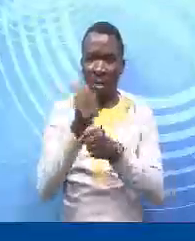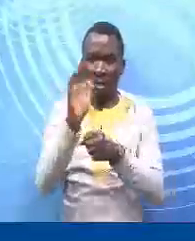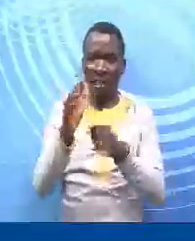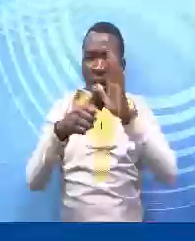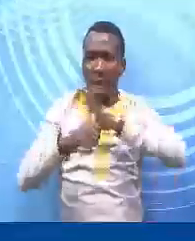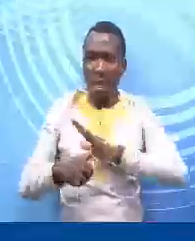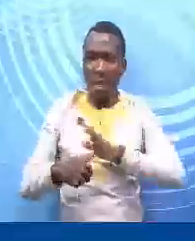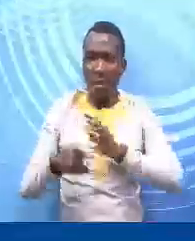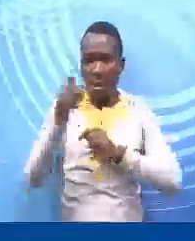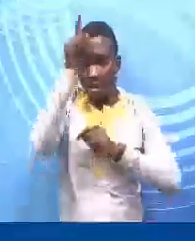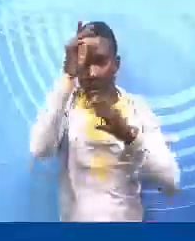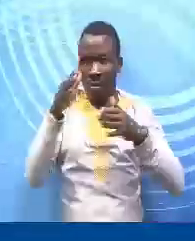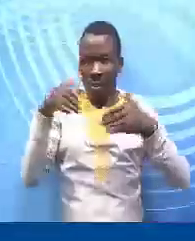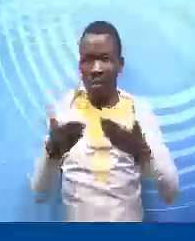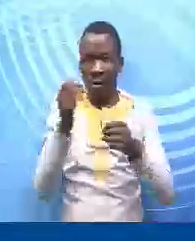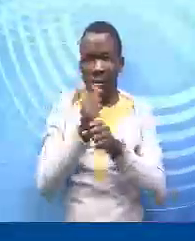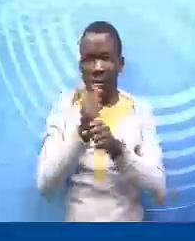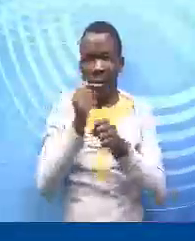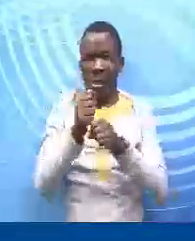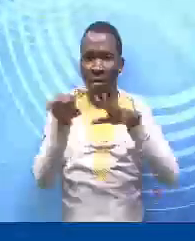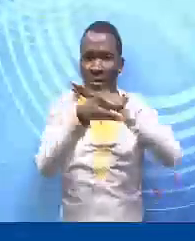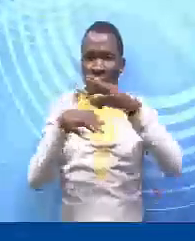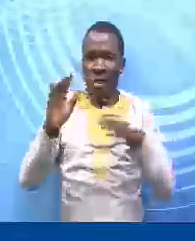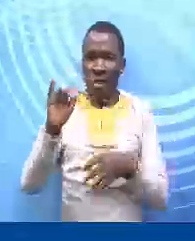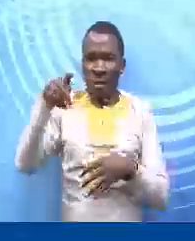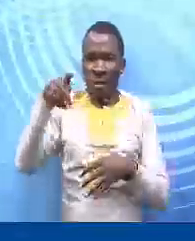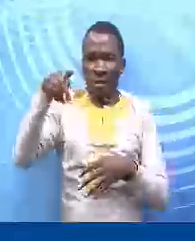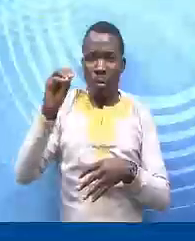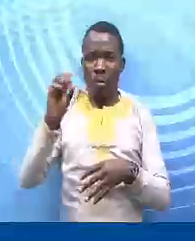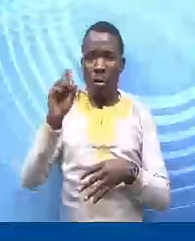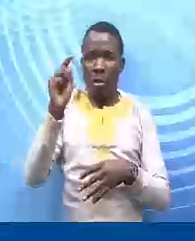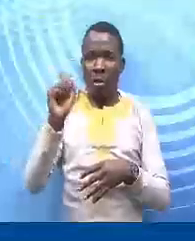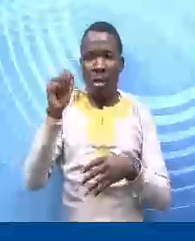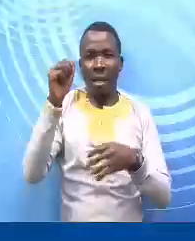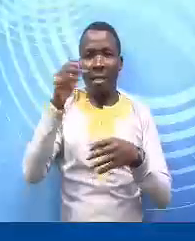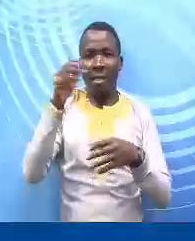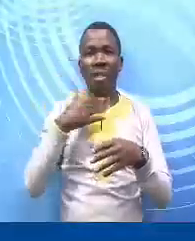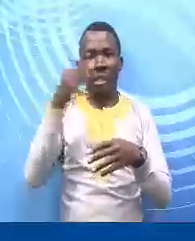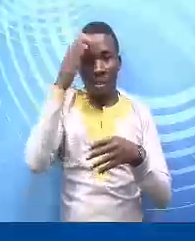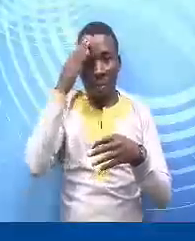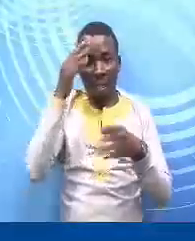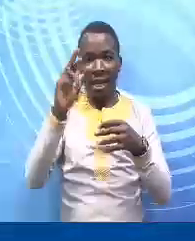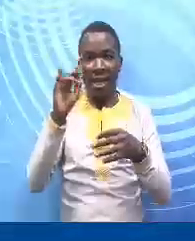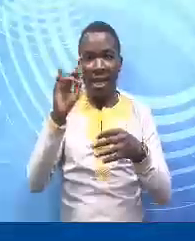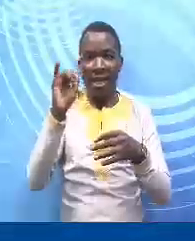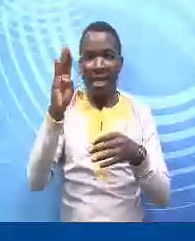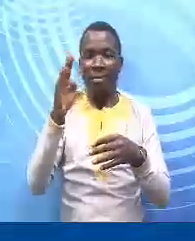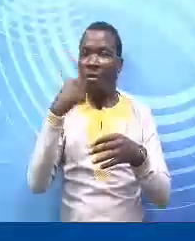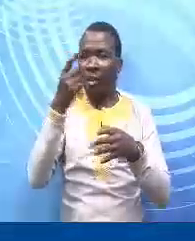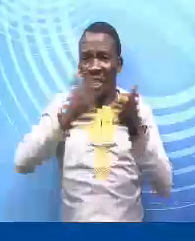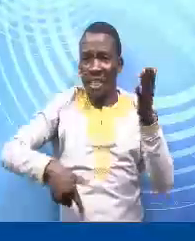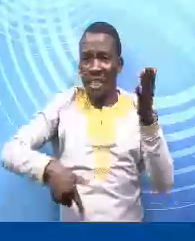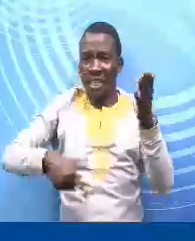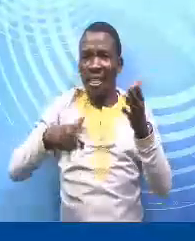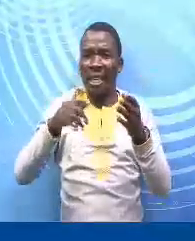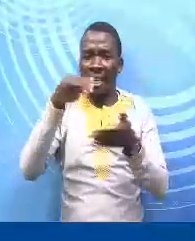abaturage cyangwa se abakorera ku gice cyo ku iposita twifuje kumenya icyo urwego rw'ubugenzacyaha mu Rwanda RIB rubivugaho